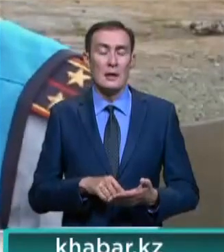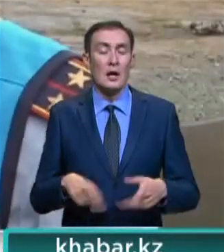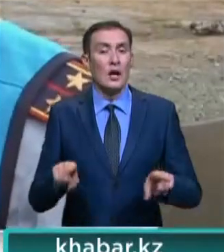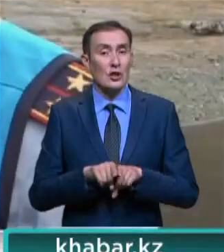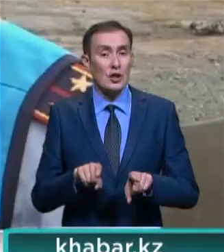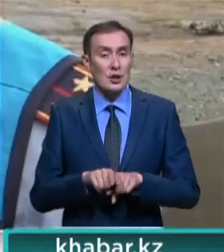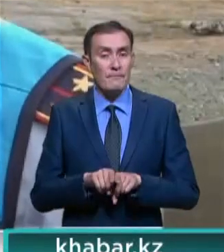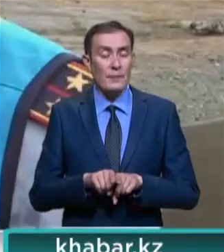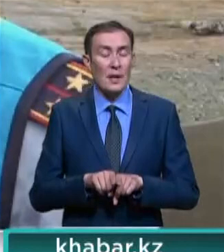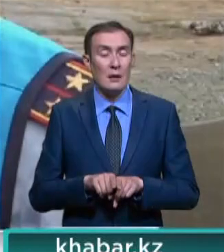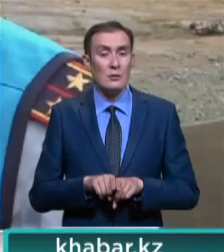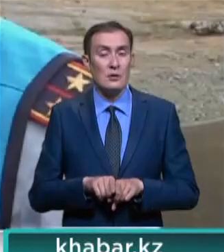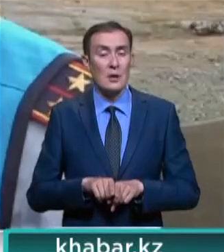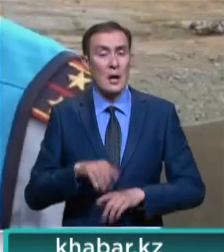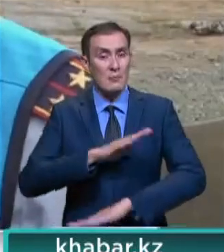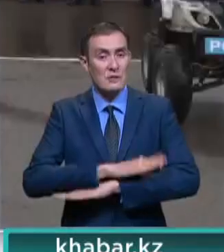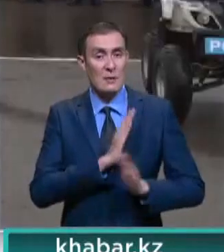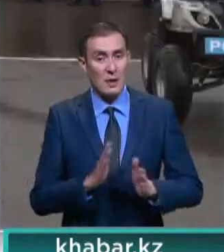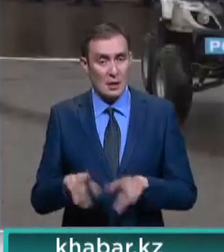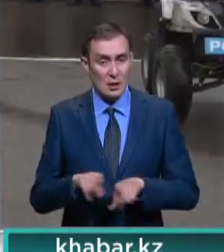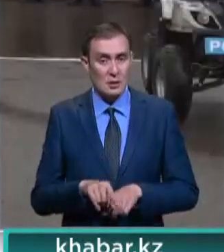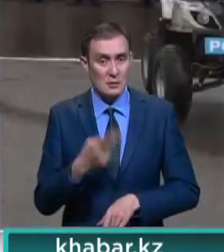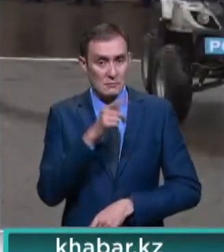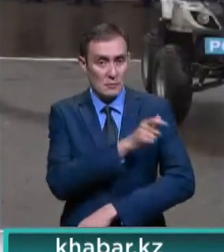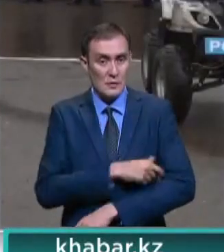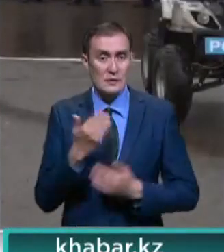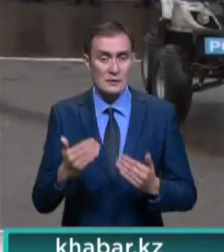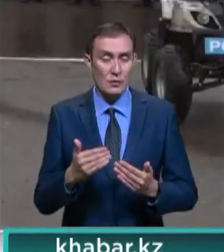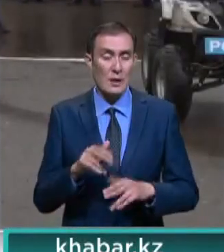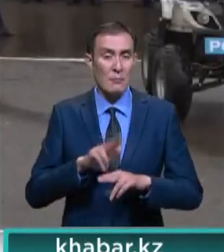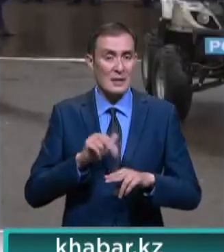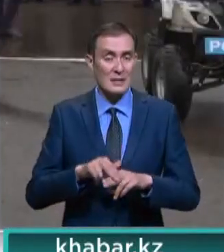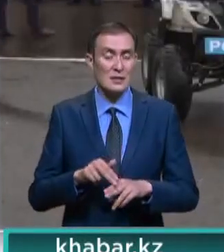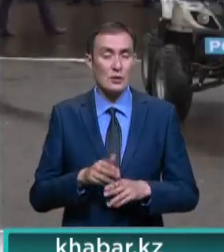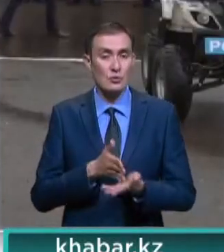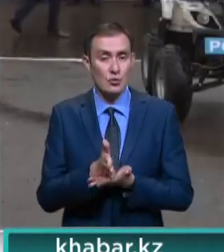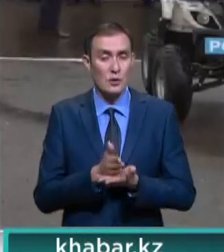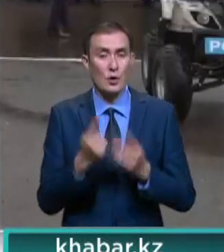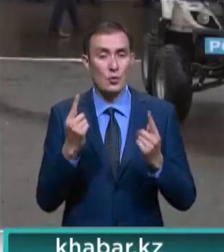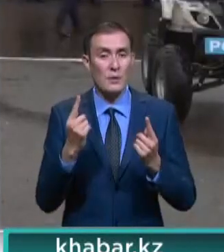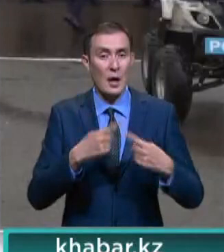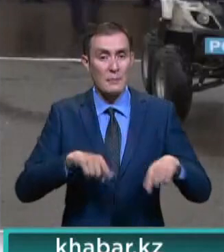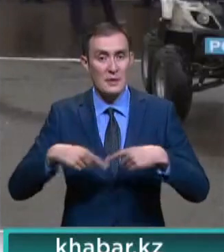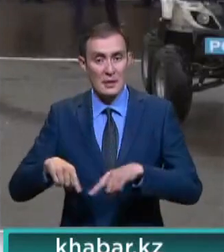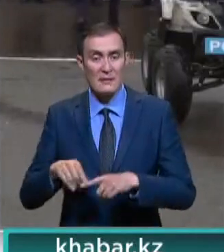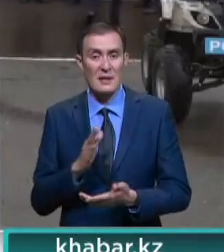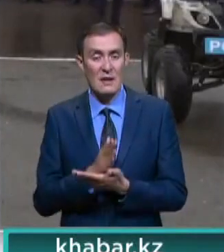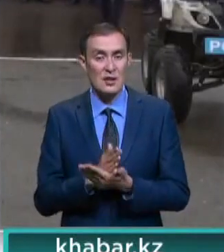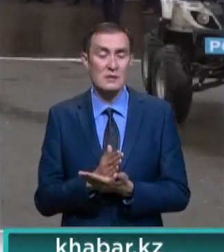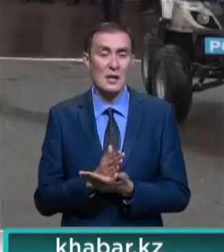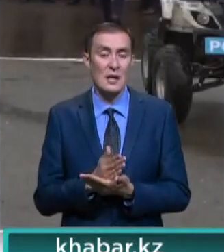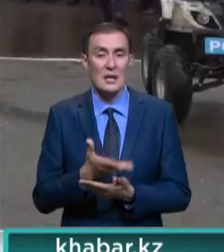Также мы обеспечим общественный порядок. Сегодня сотрудники туристической полиции несут службу на крупных объектах, являющихся